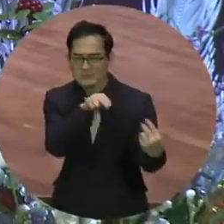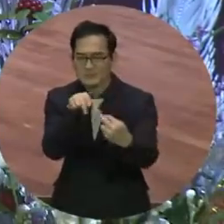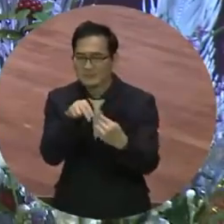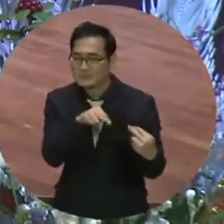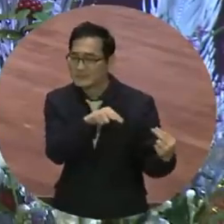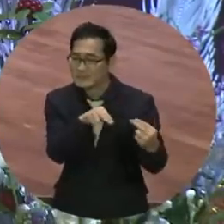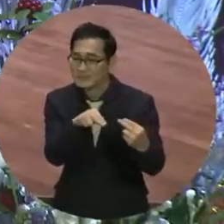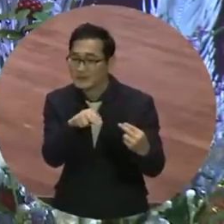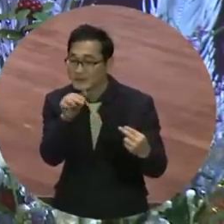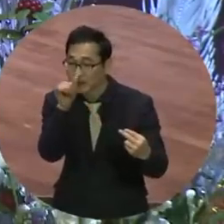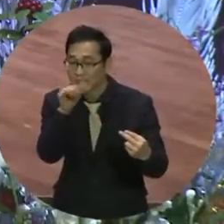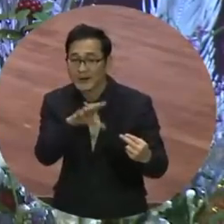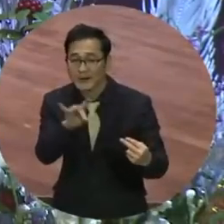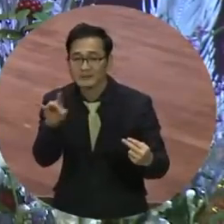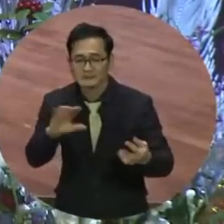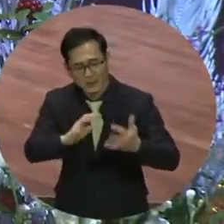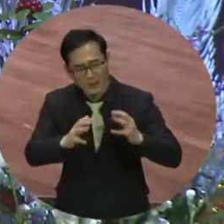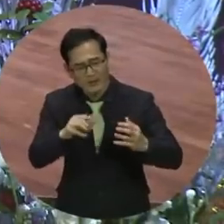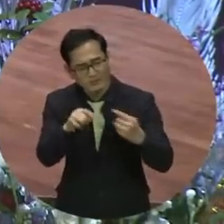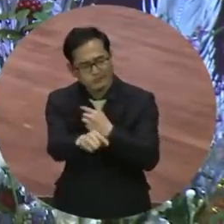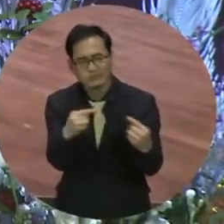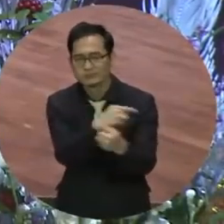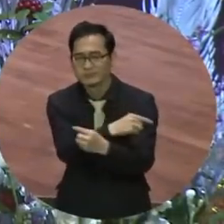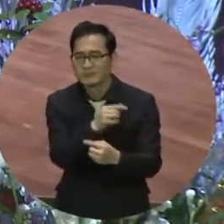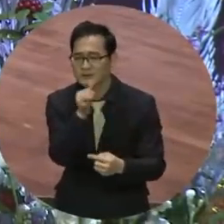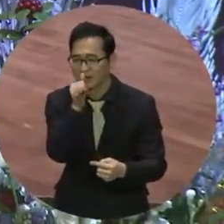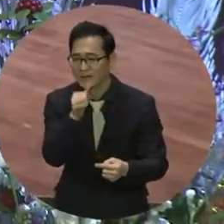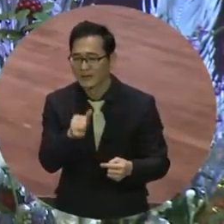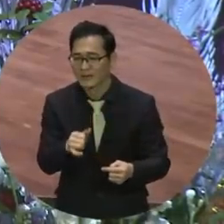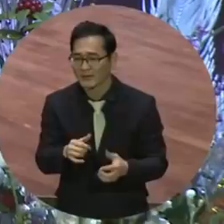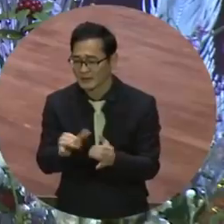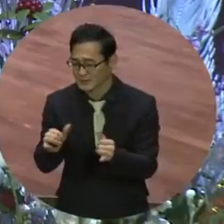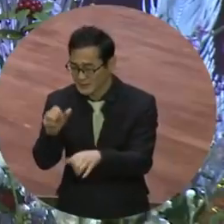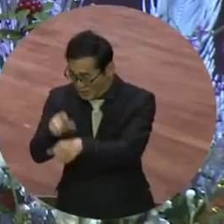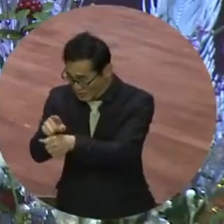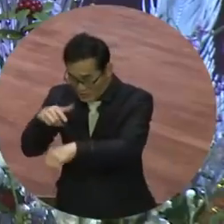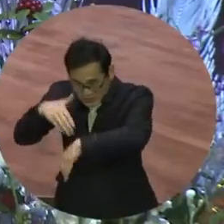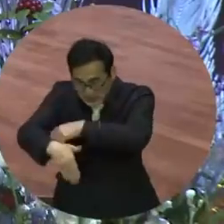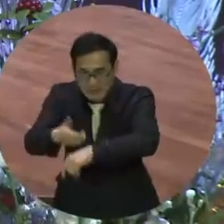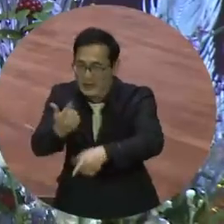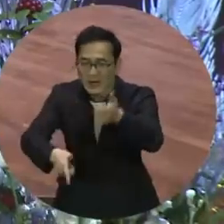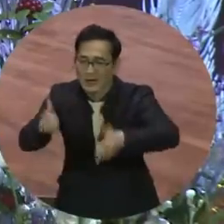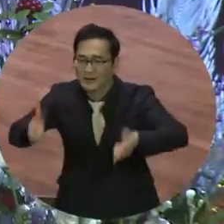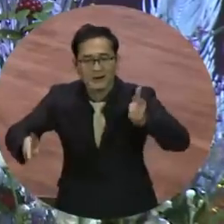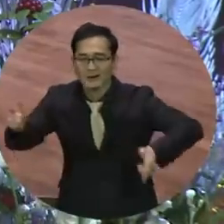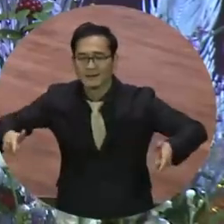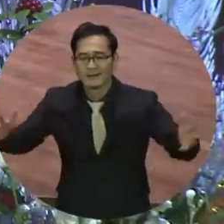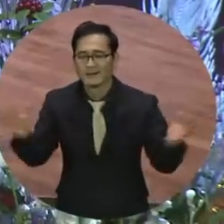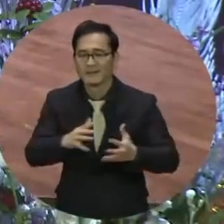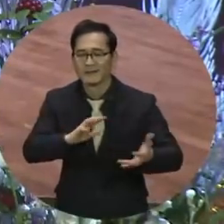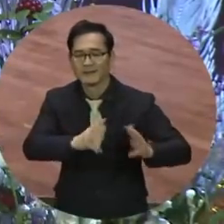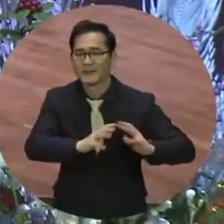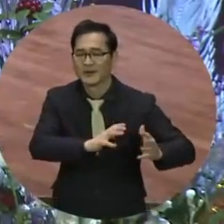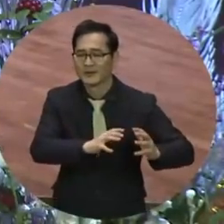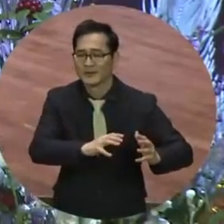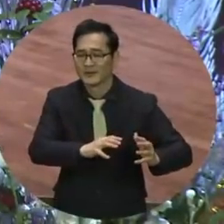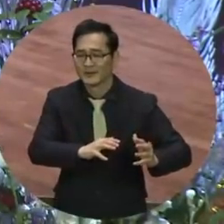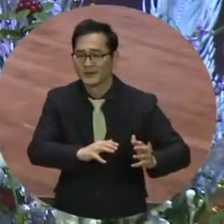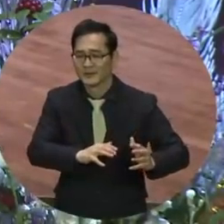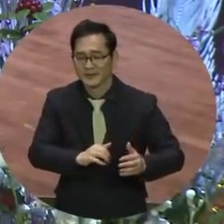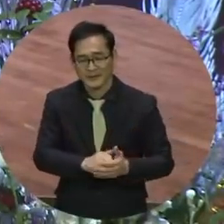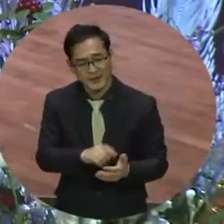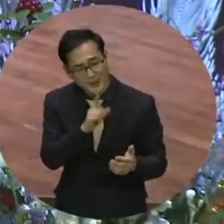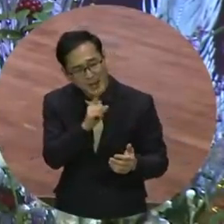또 이상하게 다 문화가 다 달라. 팔도광산 다 모여서 문화가 달라. 표현이 달라. 상대는 그런 뜻이